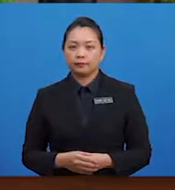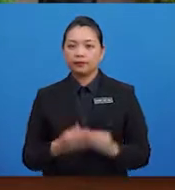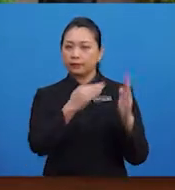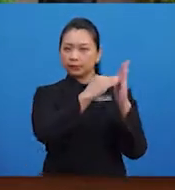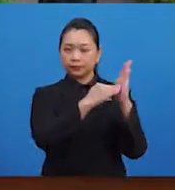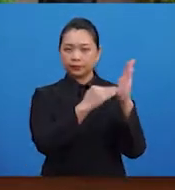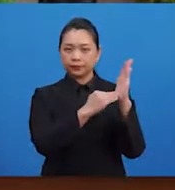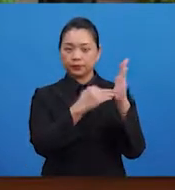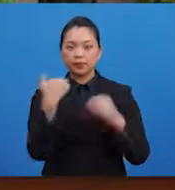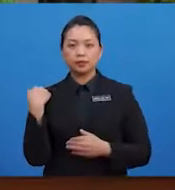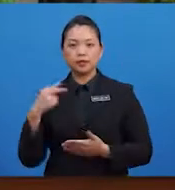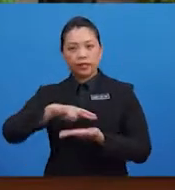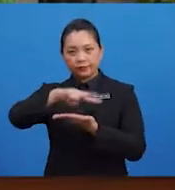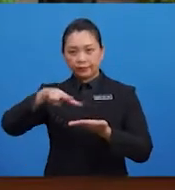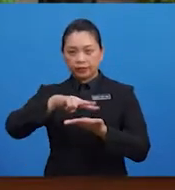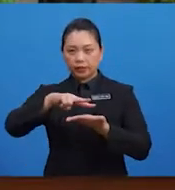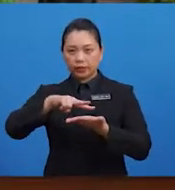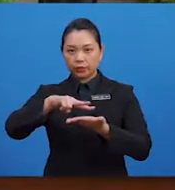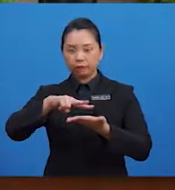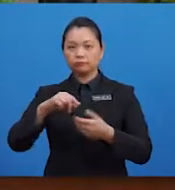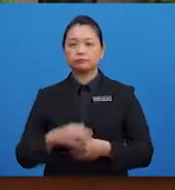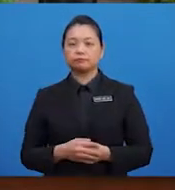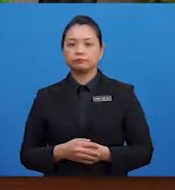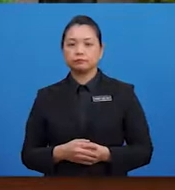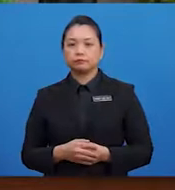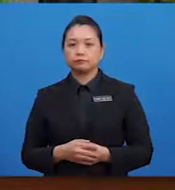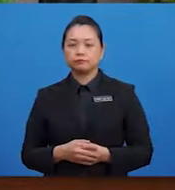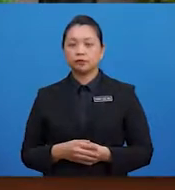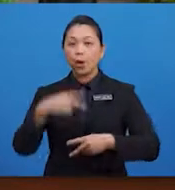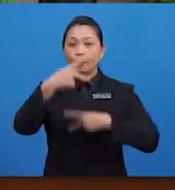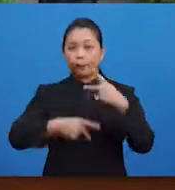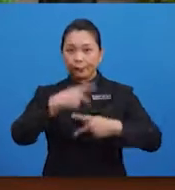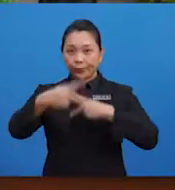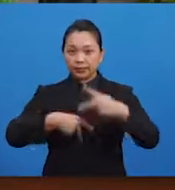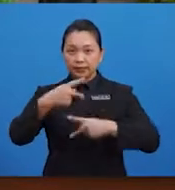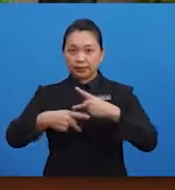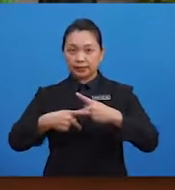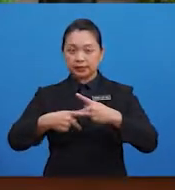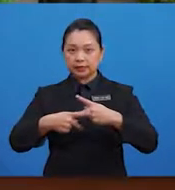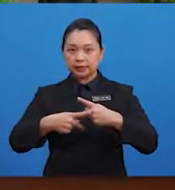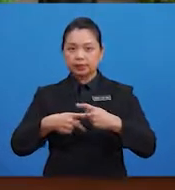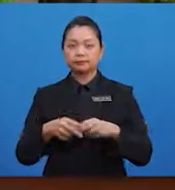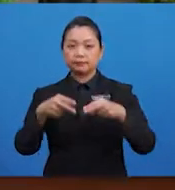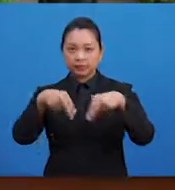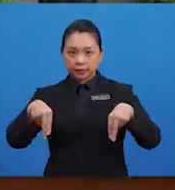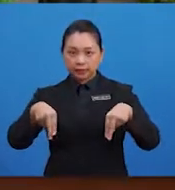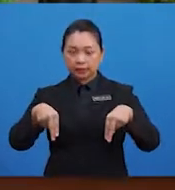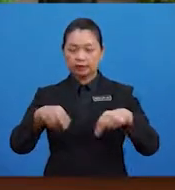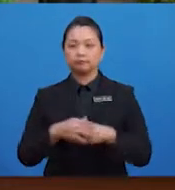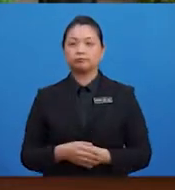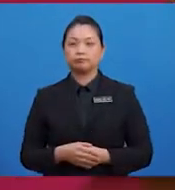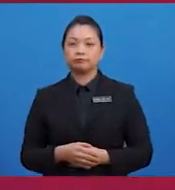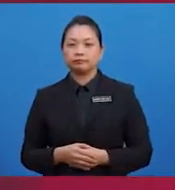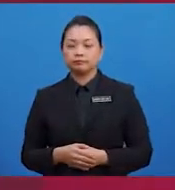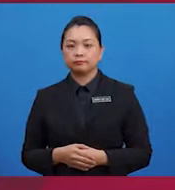Berikut merupakan video mengenai proses pemindahan telur yang telah dikenal pasti sebagai telur yang bernas ke dalam